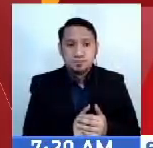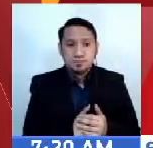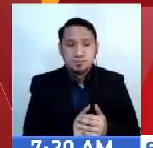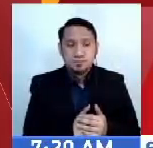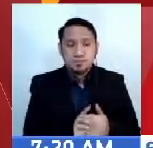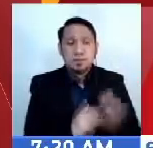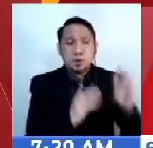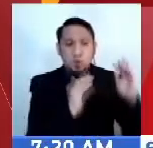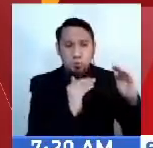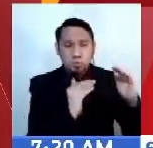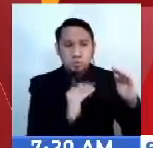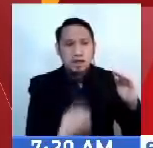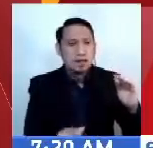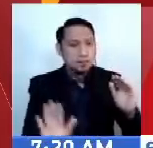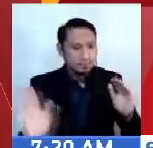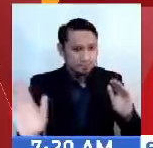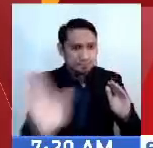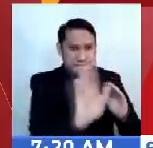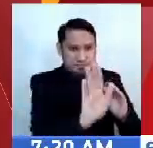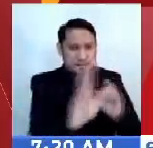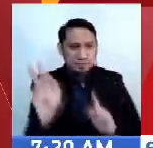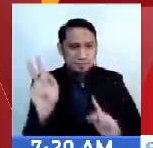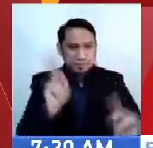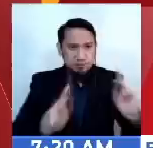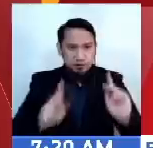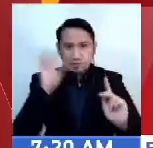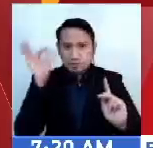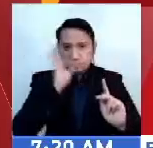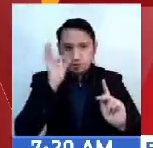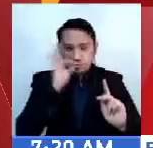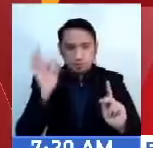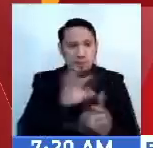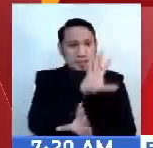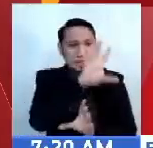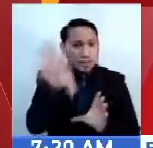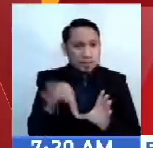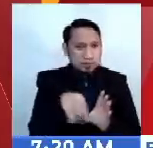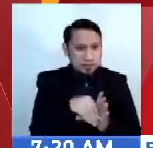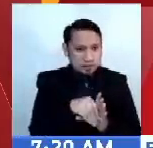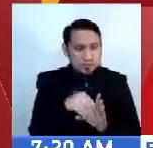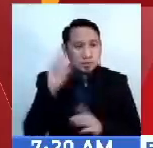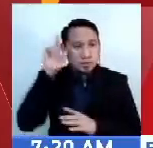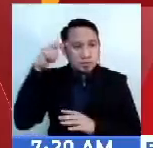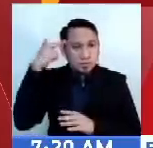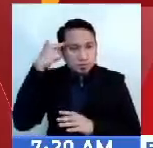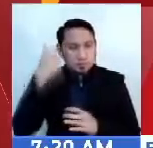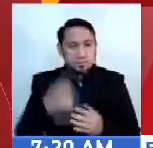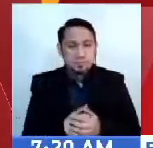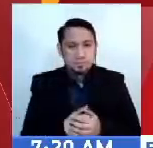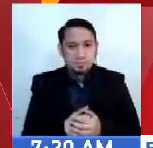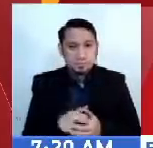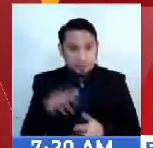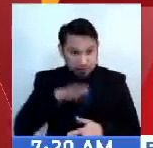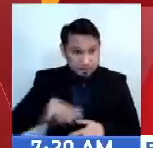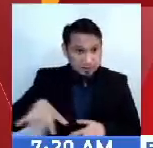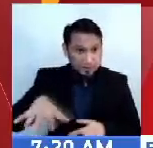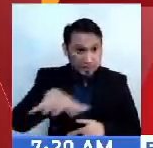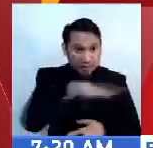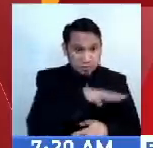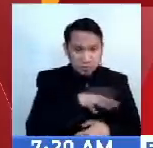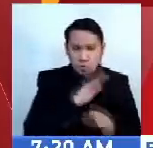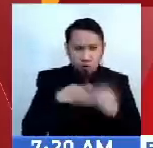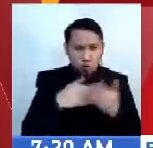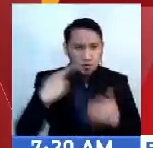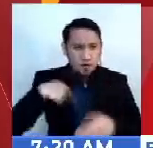Pilipino, nasa bayan. At kasama dito, of course, ang ating pamahalaan. Tayo bilang individual, syempre, kailangang